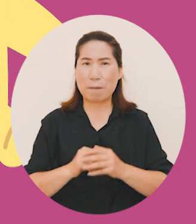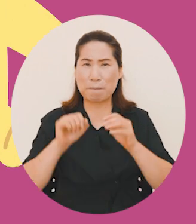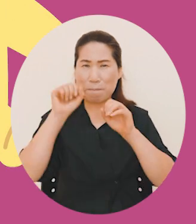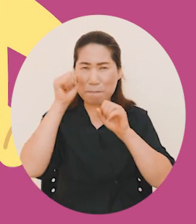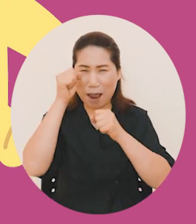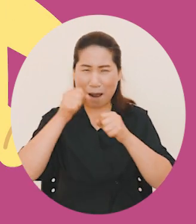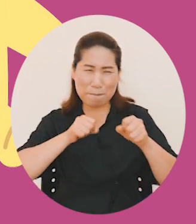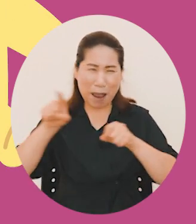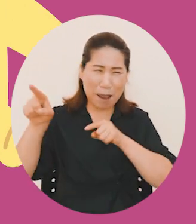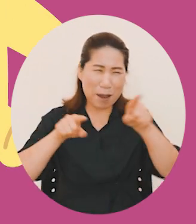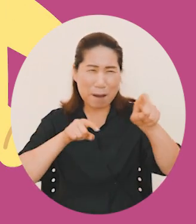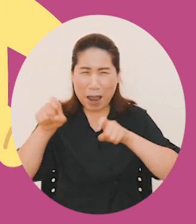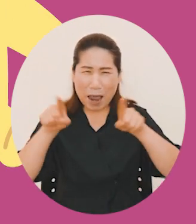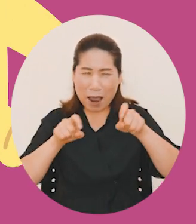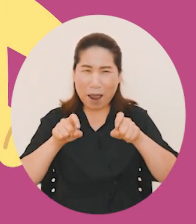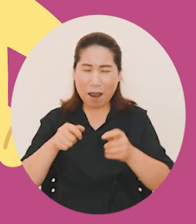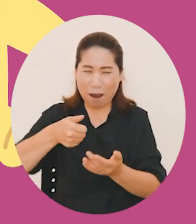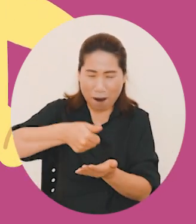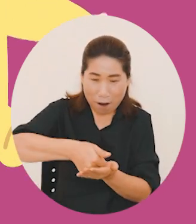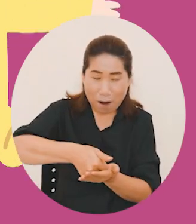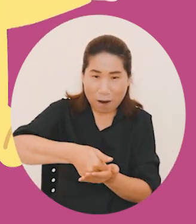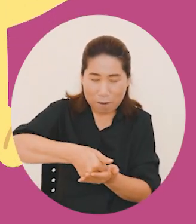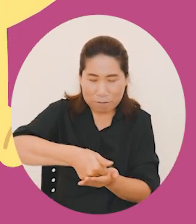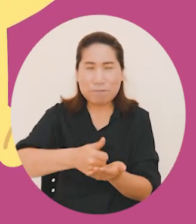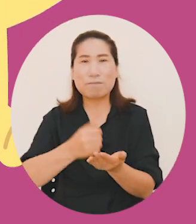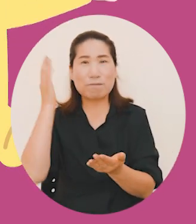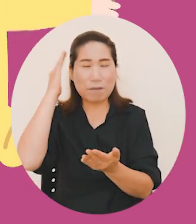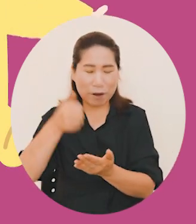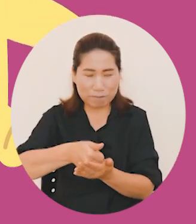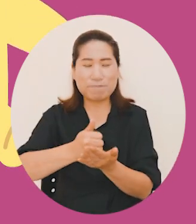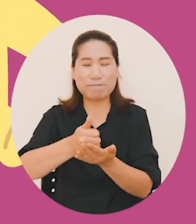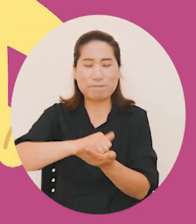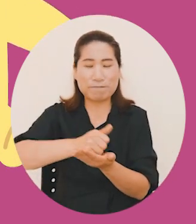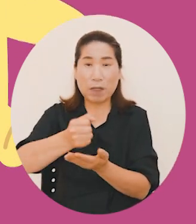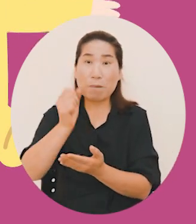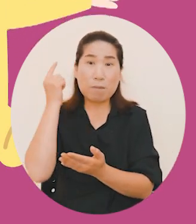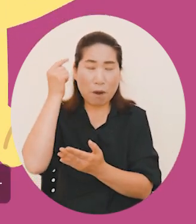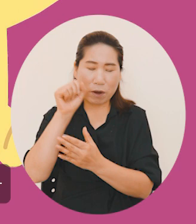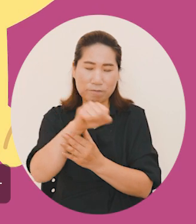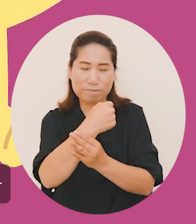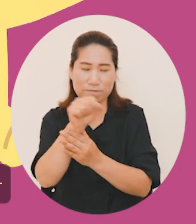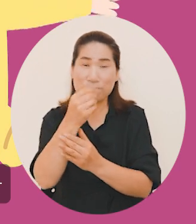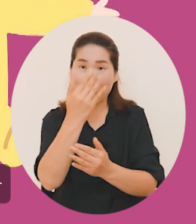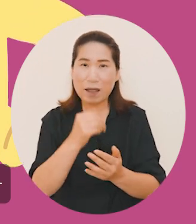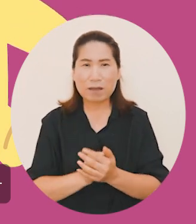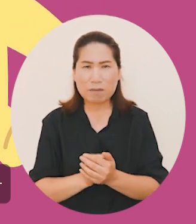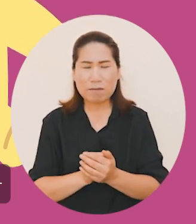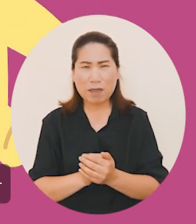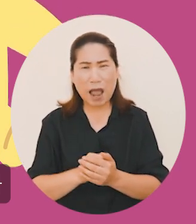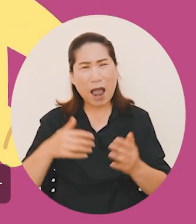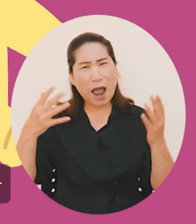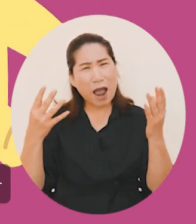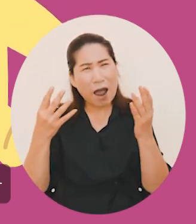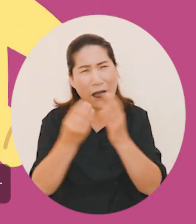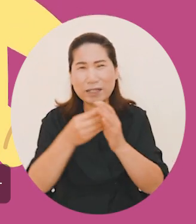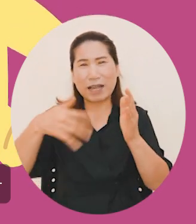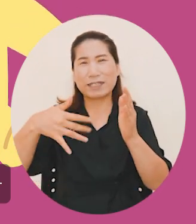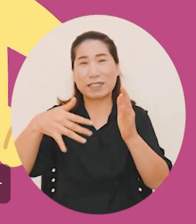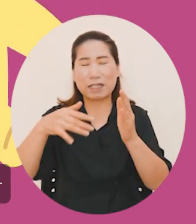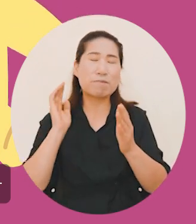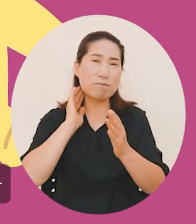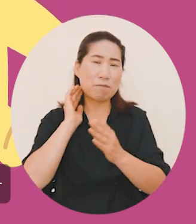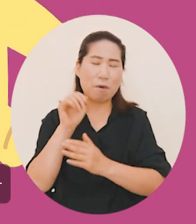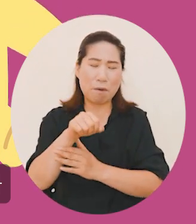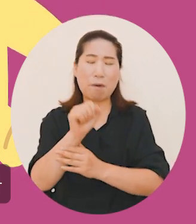힘차게 차기도 하며 엎드린 자세에서 머리를 좌우로 돌릴 수도 있습니다. 초기에는 아직 완전하게 목을 가누지